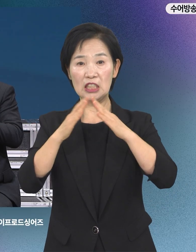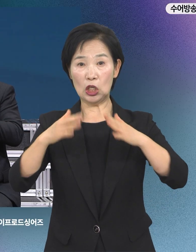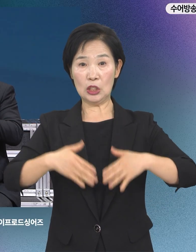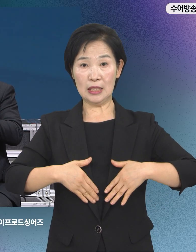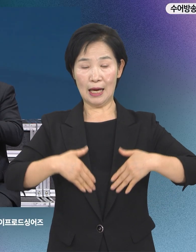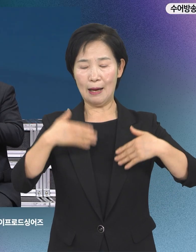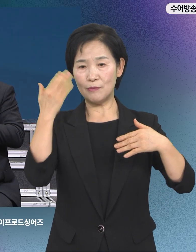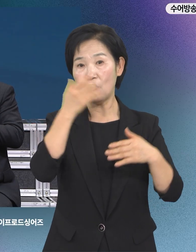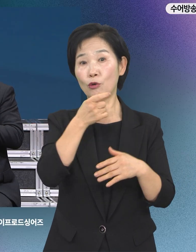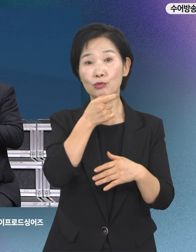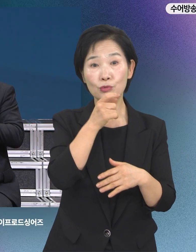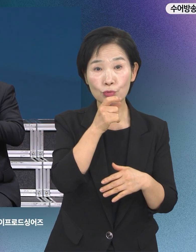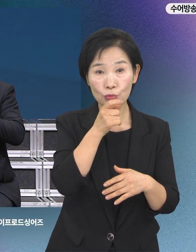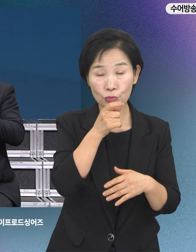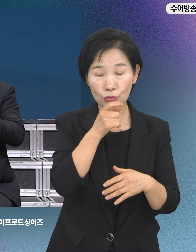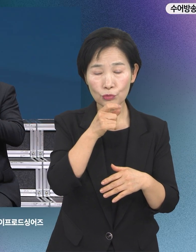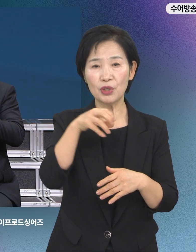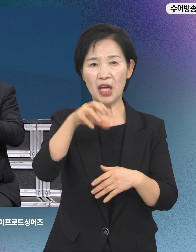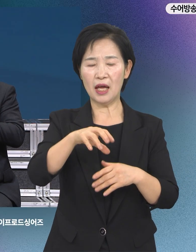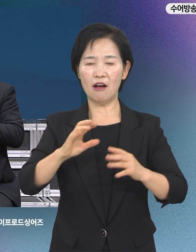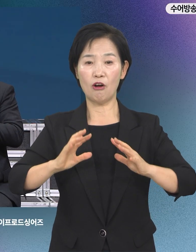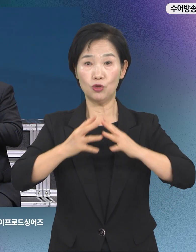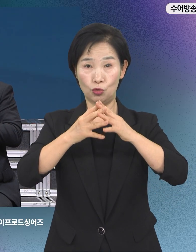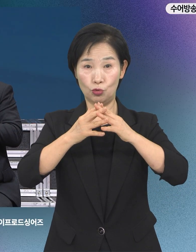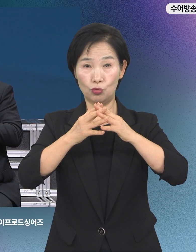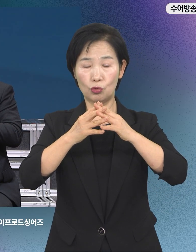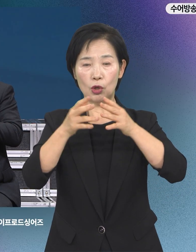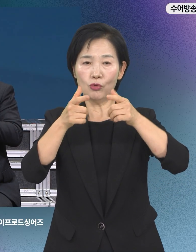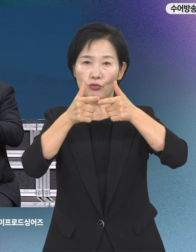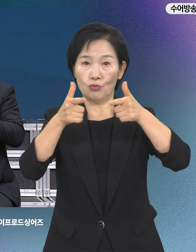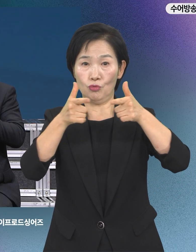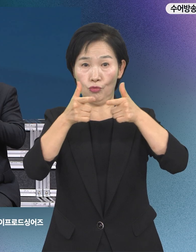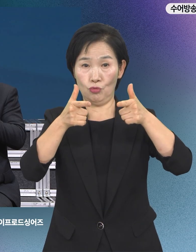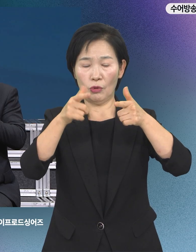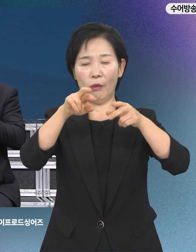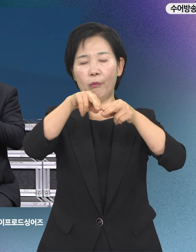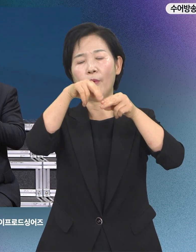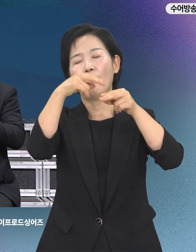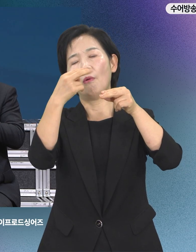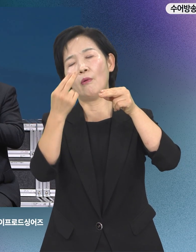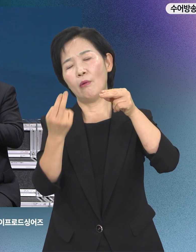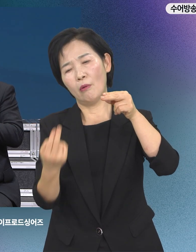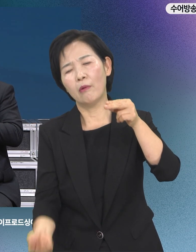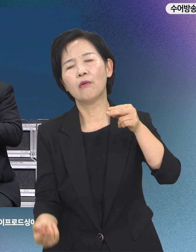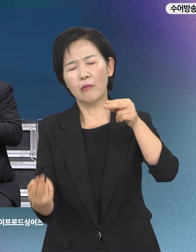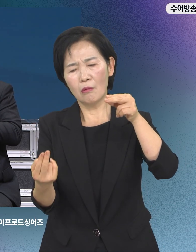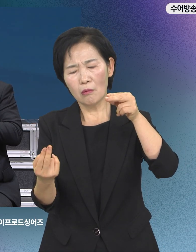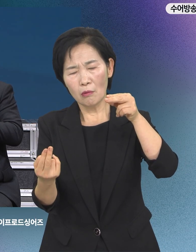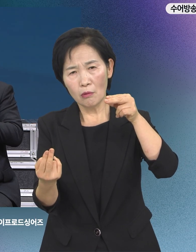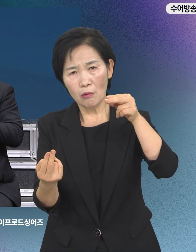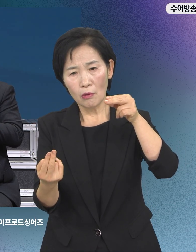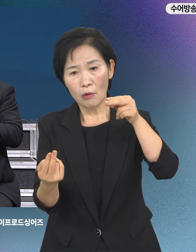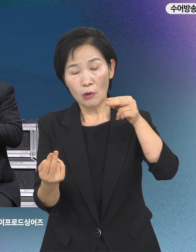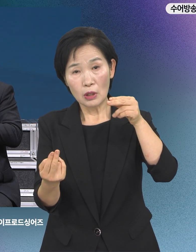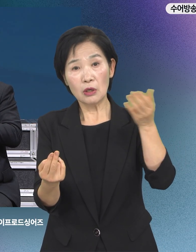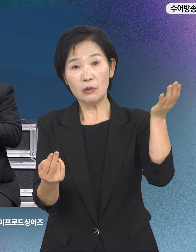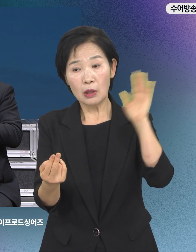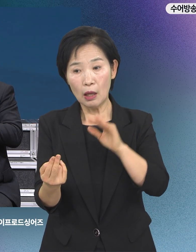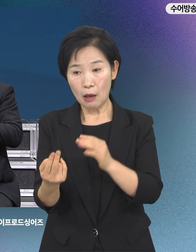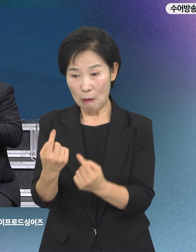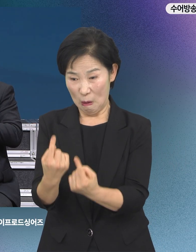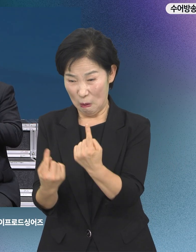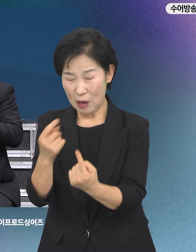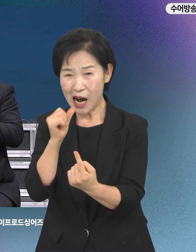여수 여천 산단 6층 공사 현장에서 추락했습니다. 당시 바닥은